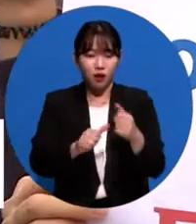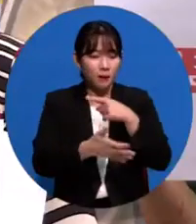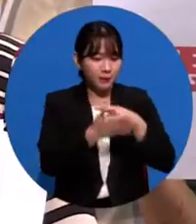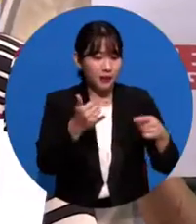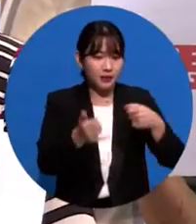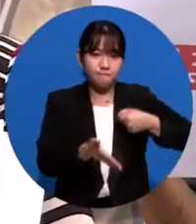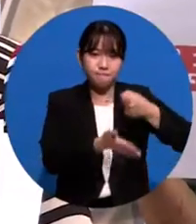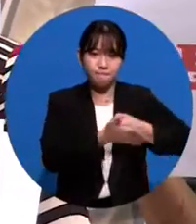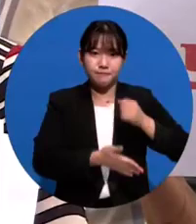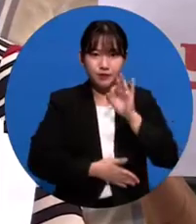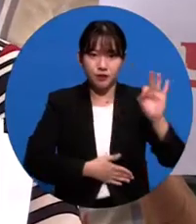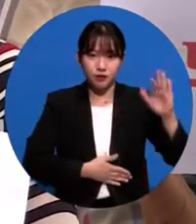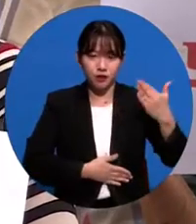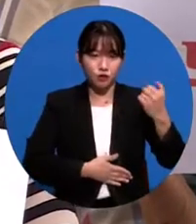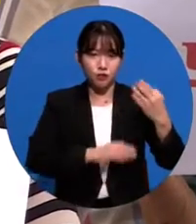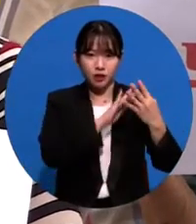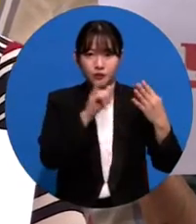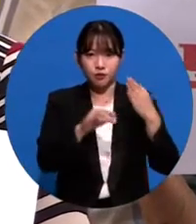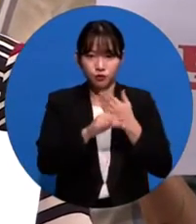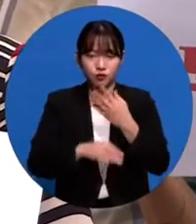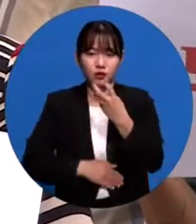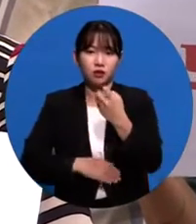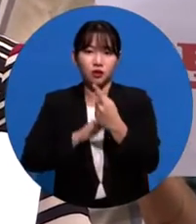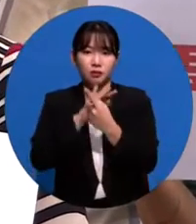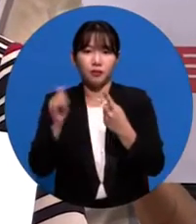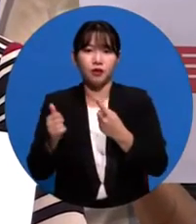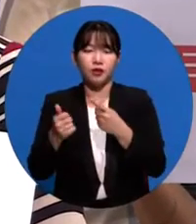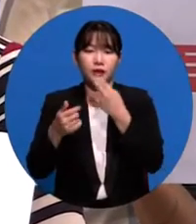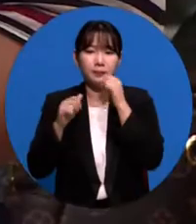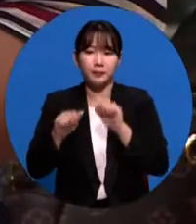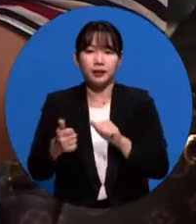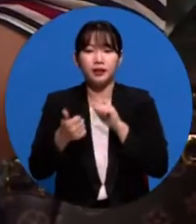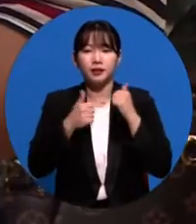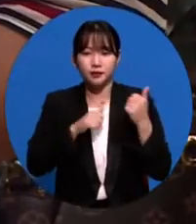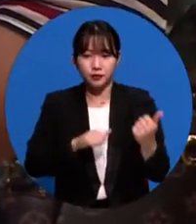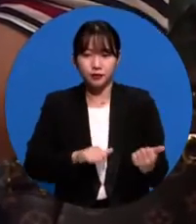피해자로 확정된 94명 중 31명이 목숨을 잃었습니다.